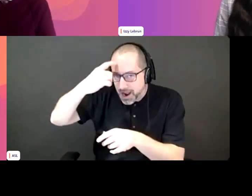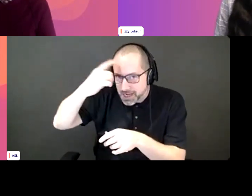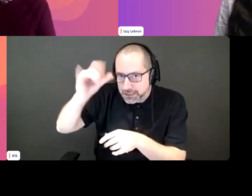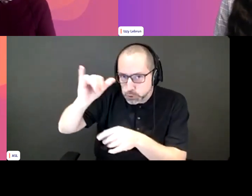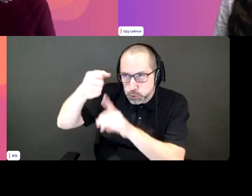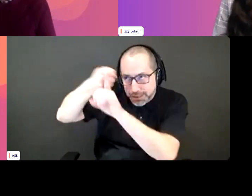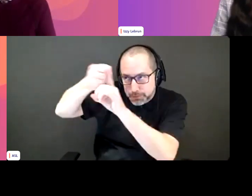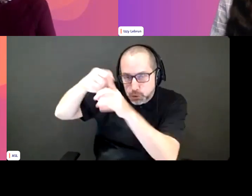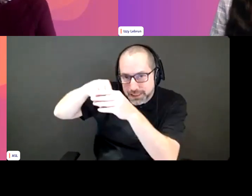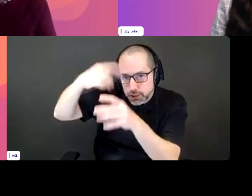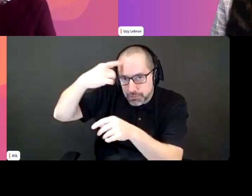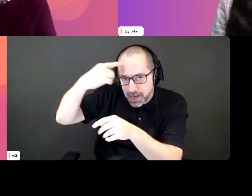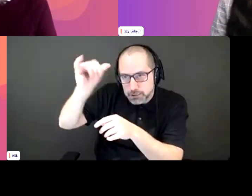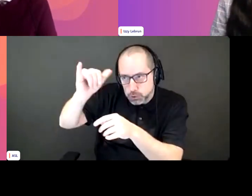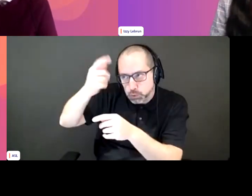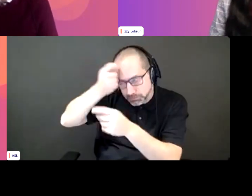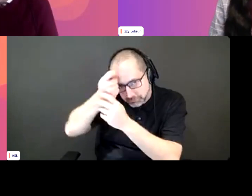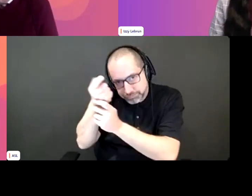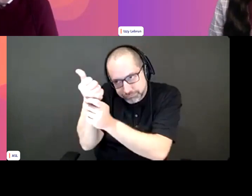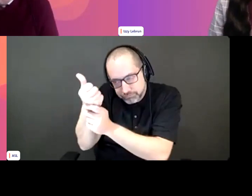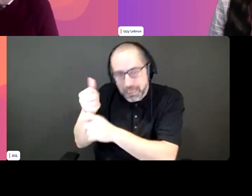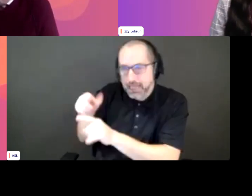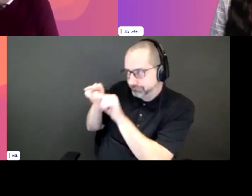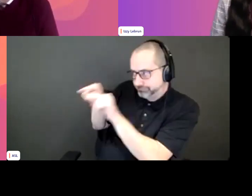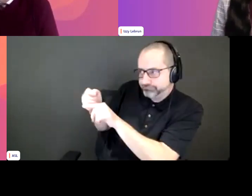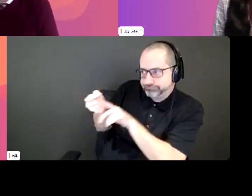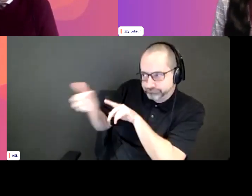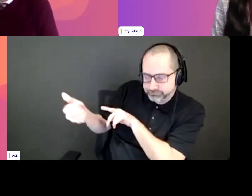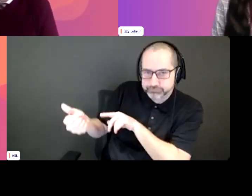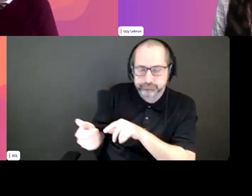demandes et de la maltraitance pour se faire